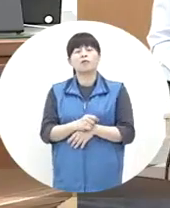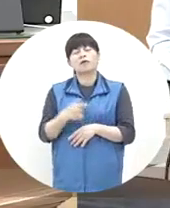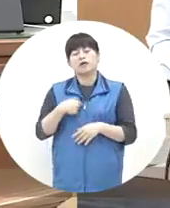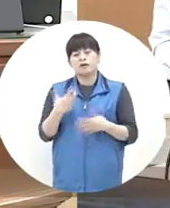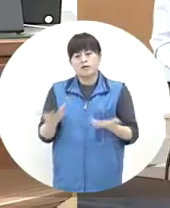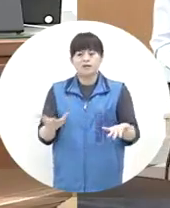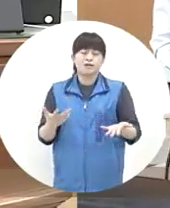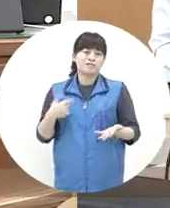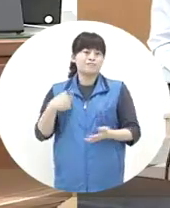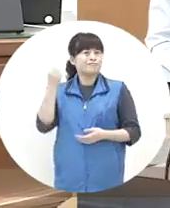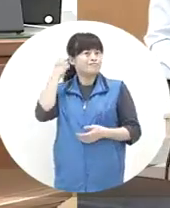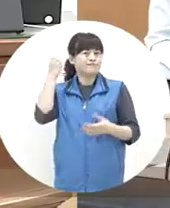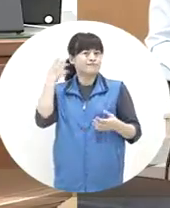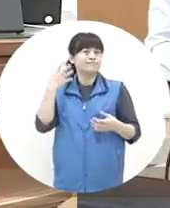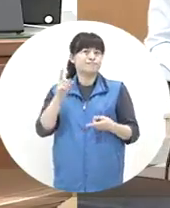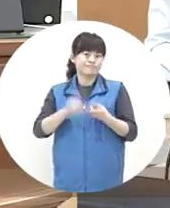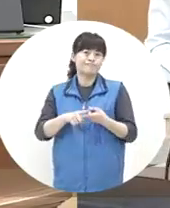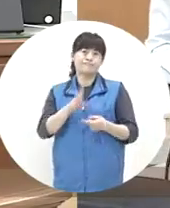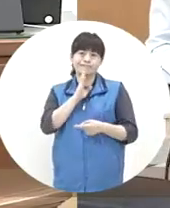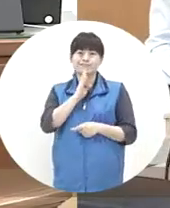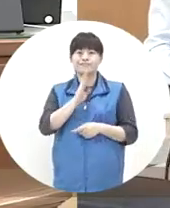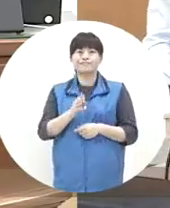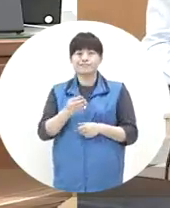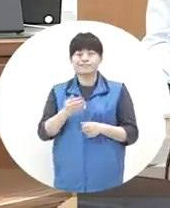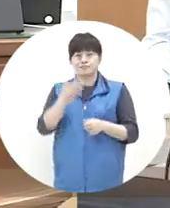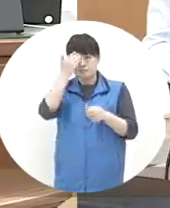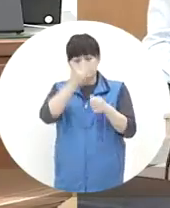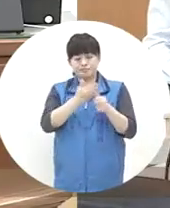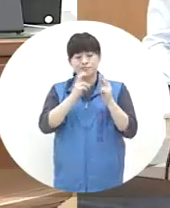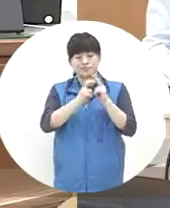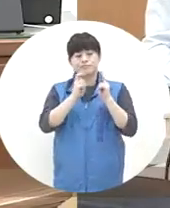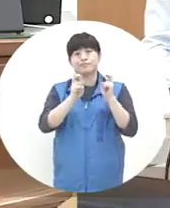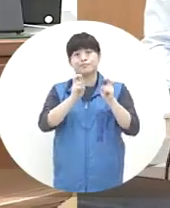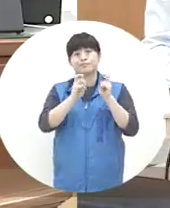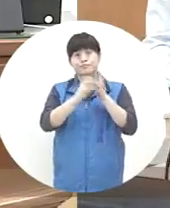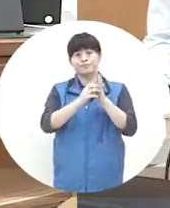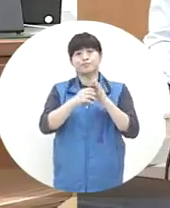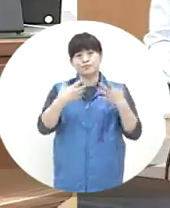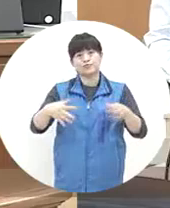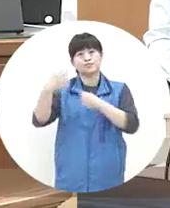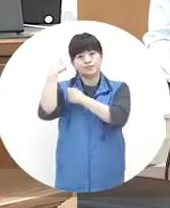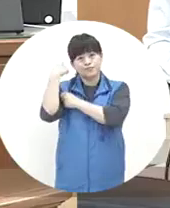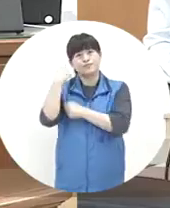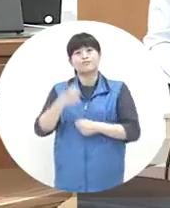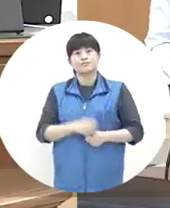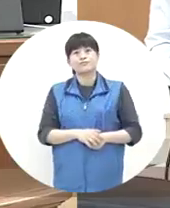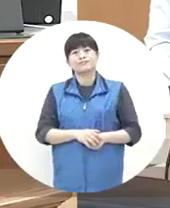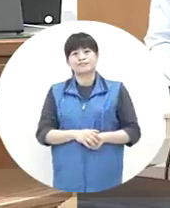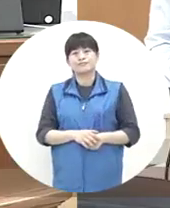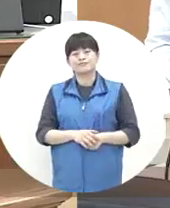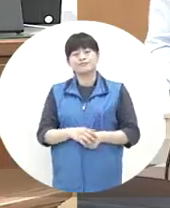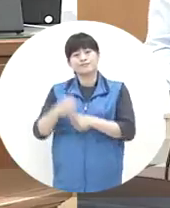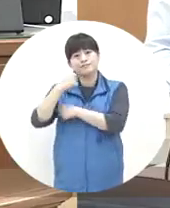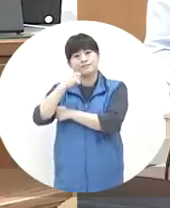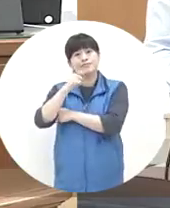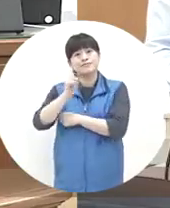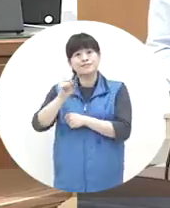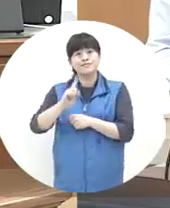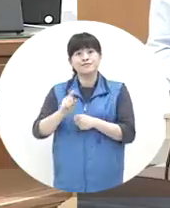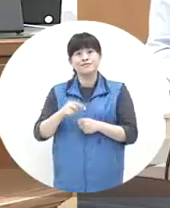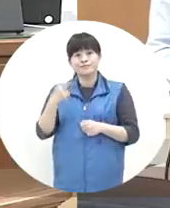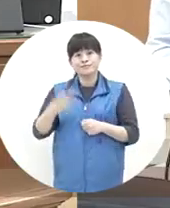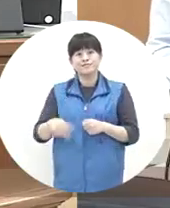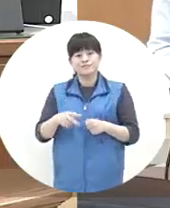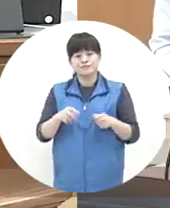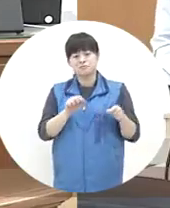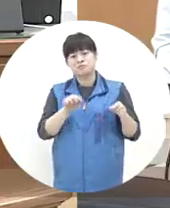消息来源就没有错、啊、那就请那个捷运局这边再多努力一下啦齁。 哎 啊，尽量就是